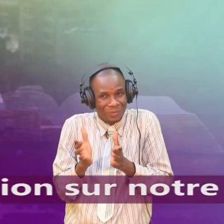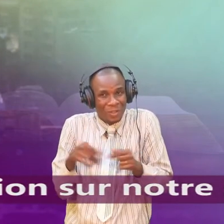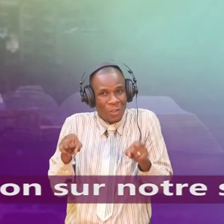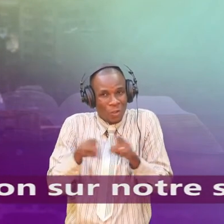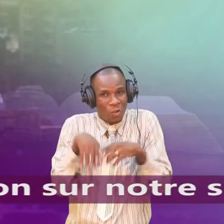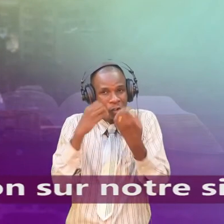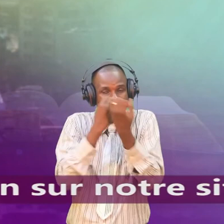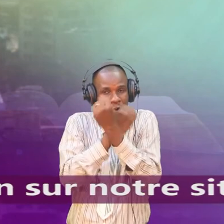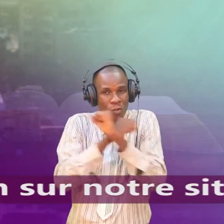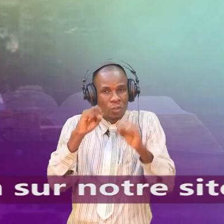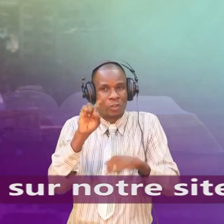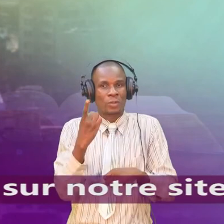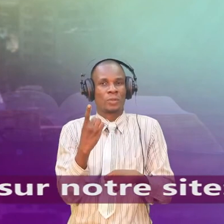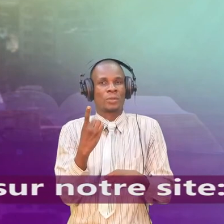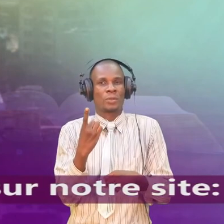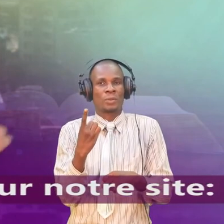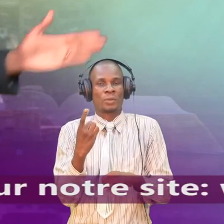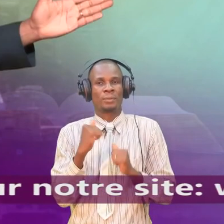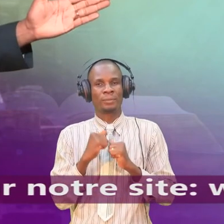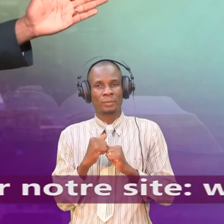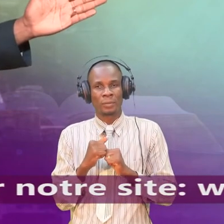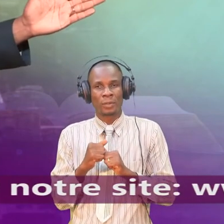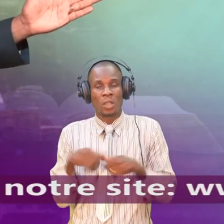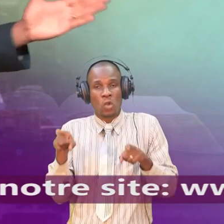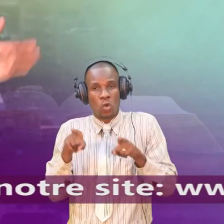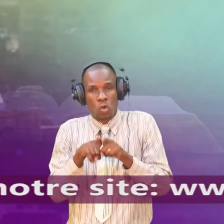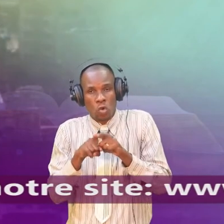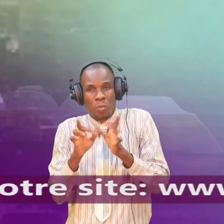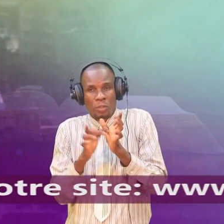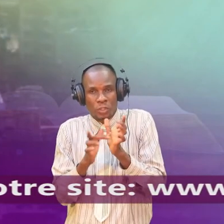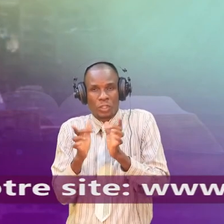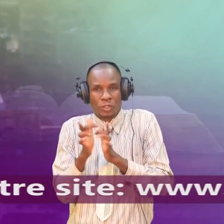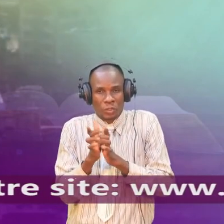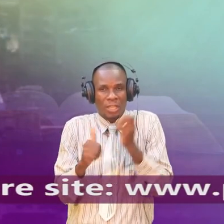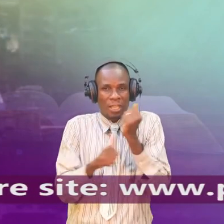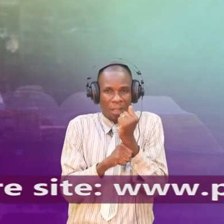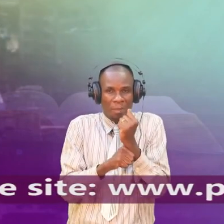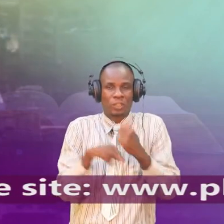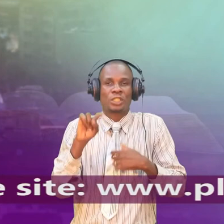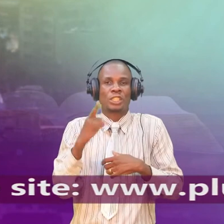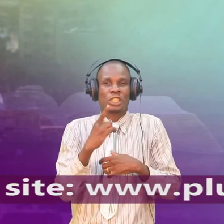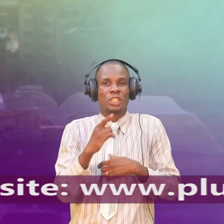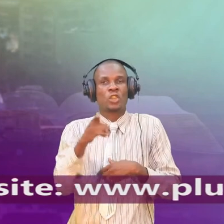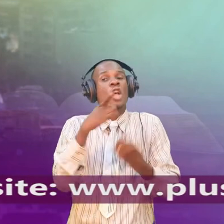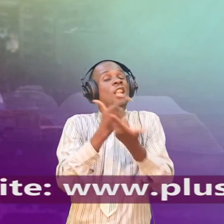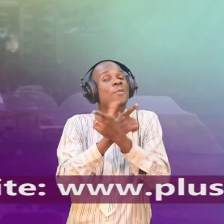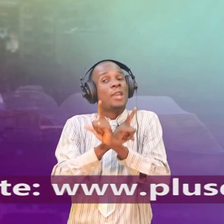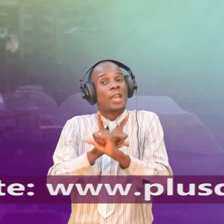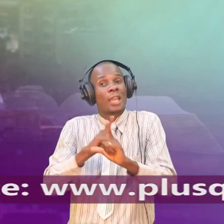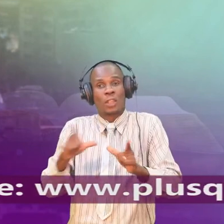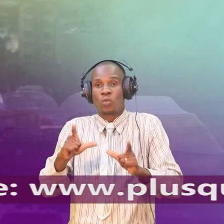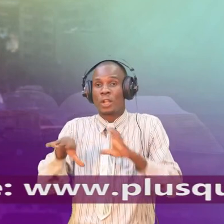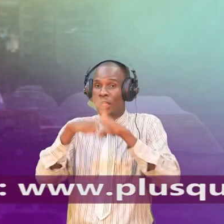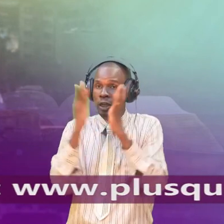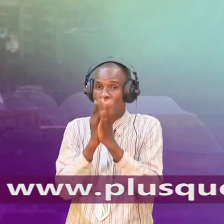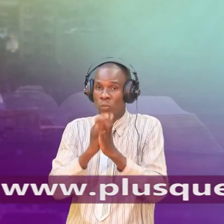Na wokovu ule tunapewa bure. Rafiki zangu, jioni ya leo, je, mnataka kuja